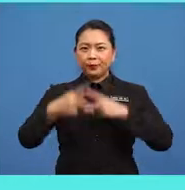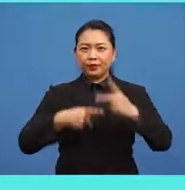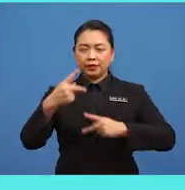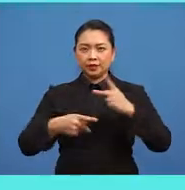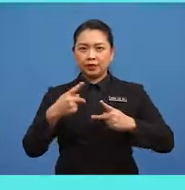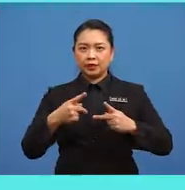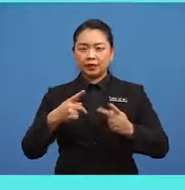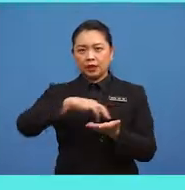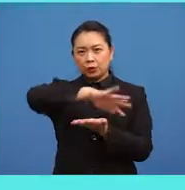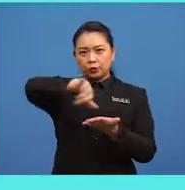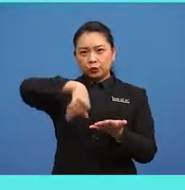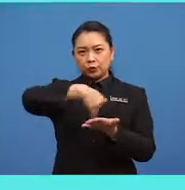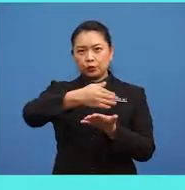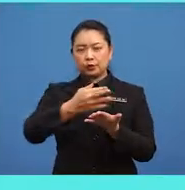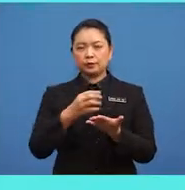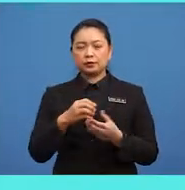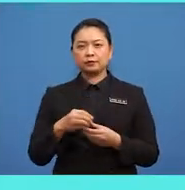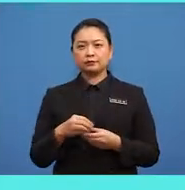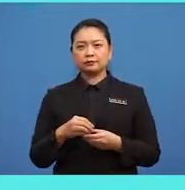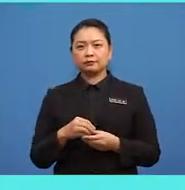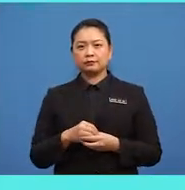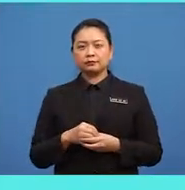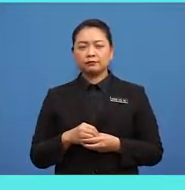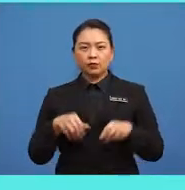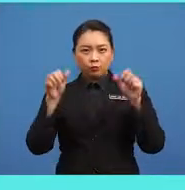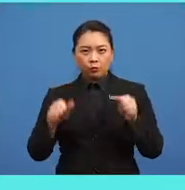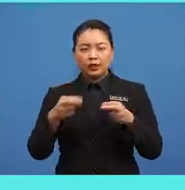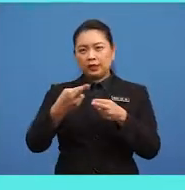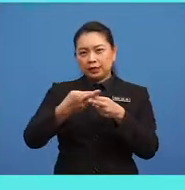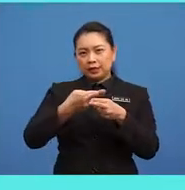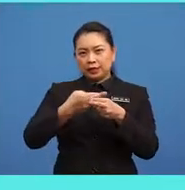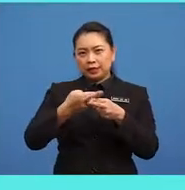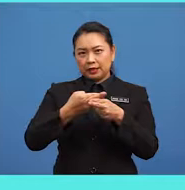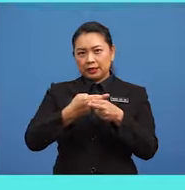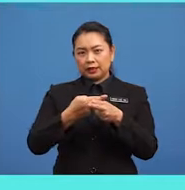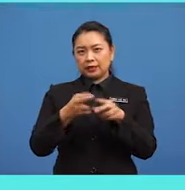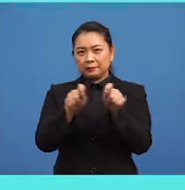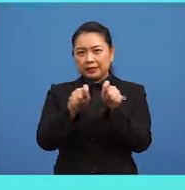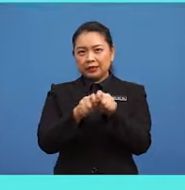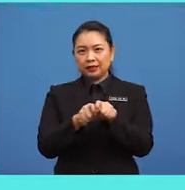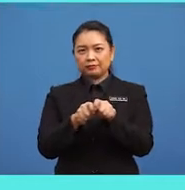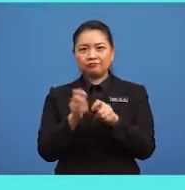Proses keseluruhan pengoksidaan glukosa boleh diringkaskan seperti berikut.